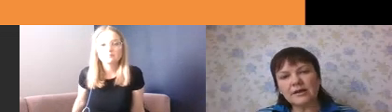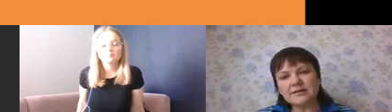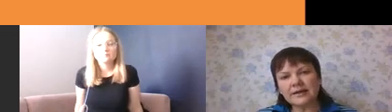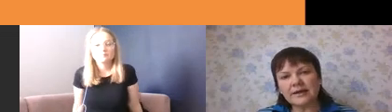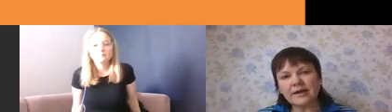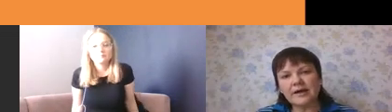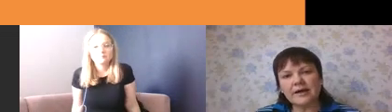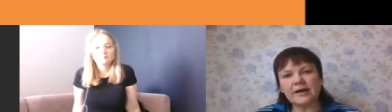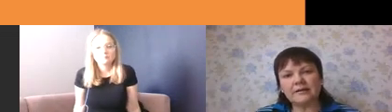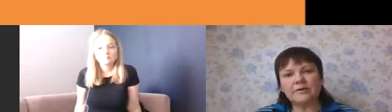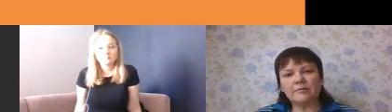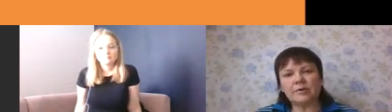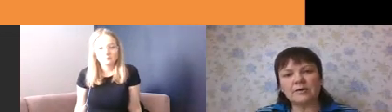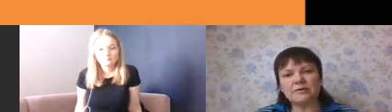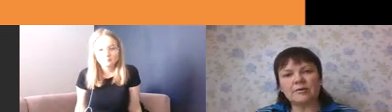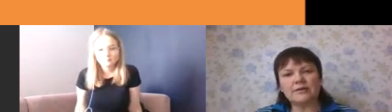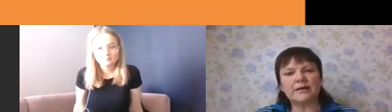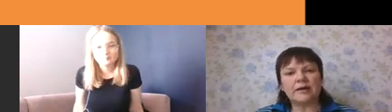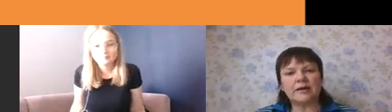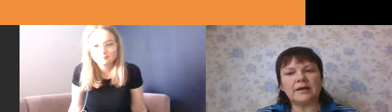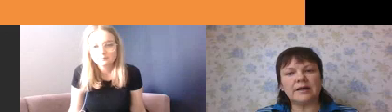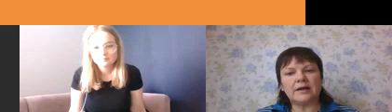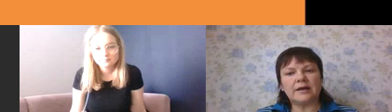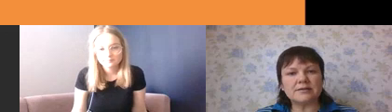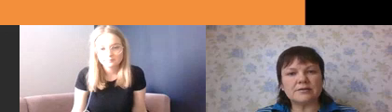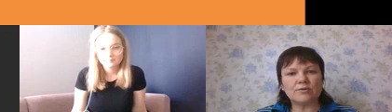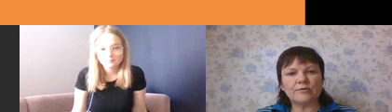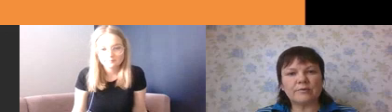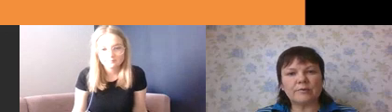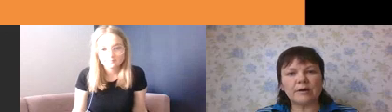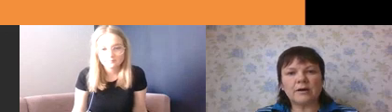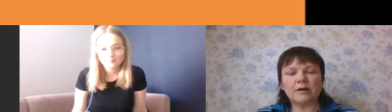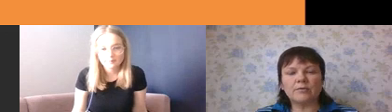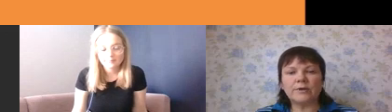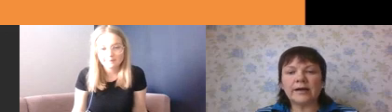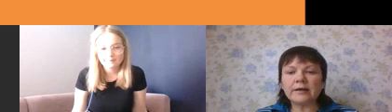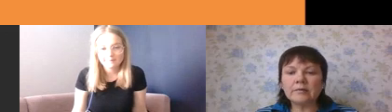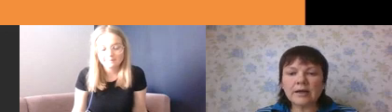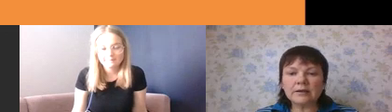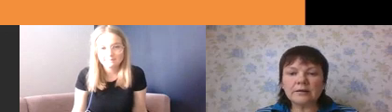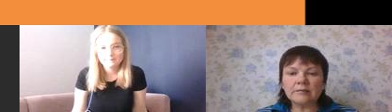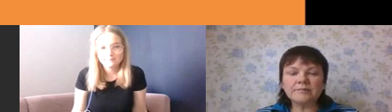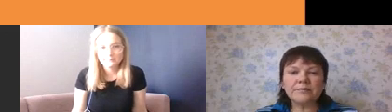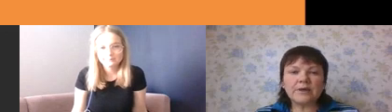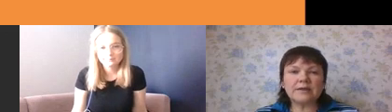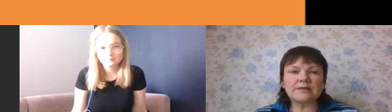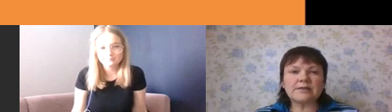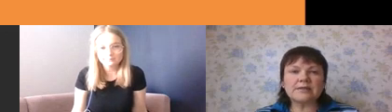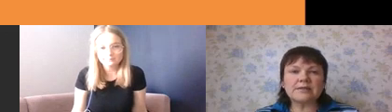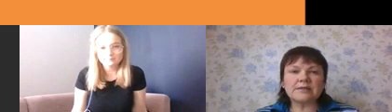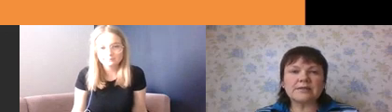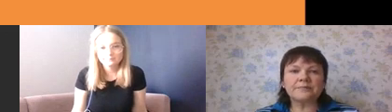miks sa siis oled selline, et võibolla sa oled selline, kes soovib nagu järgi mõelda,